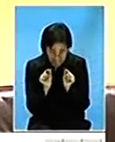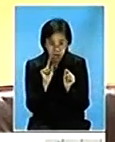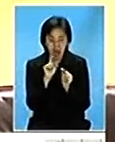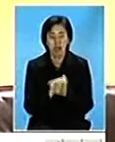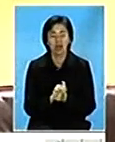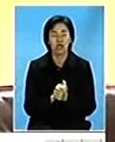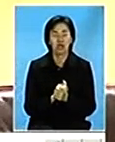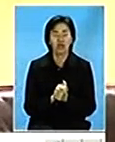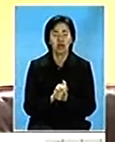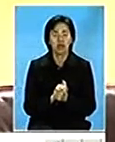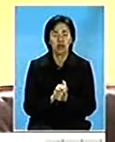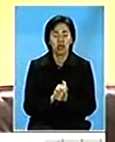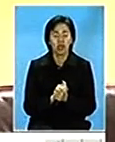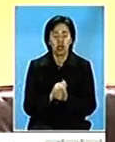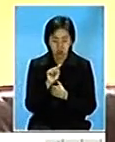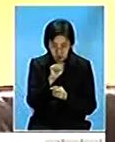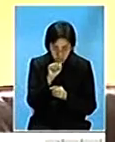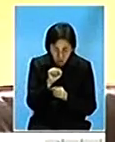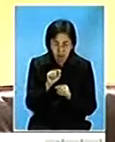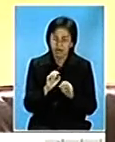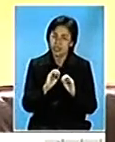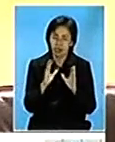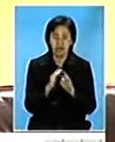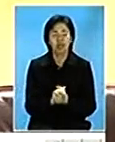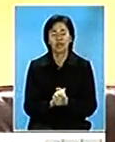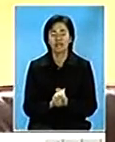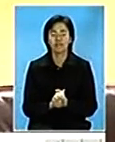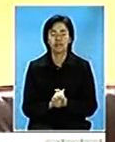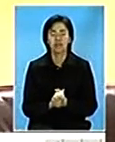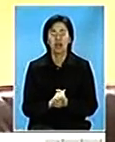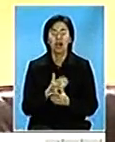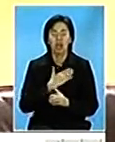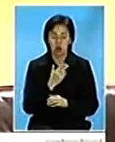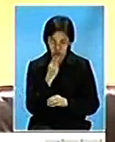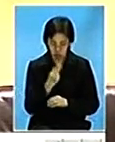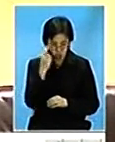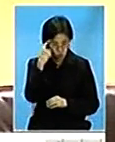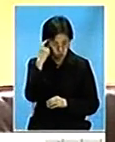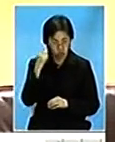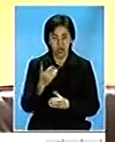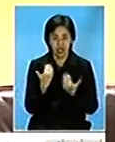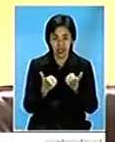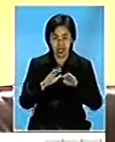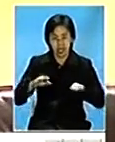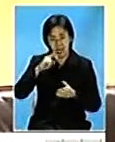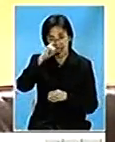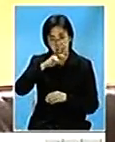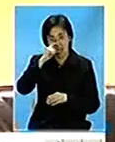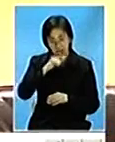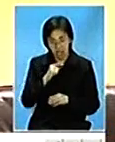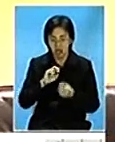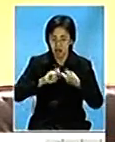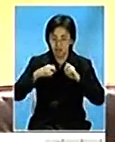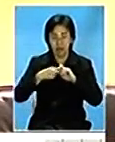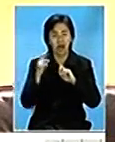อร์ดด้วยนะครับหัวอักษรทึบเกินไปอันนี้ก็จะเป็นตัวหนึ่งที่เราสามารถที่รู้ว่าปัจจุบันเนี่ยเด็กไทยจะมีความบกพร่